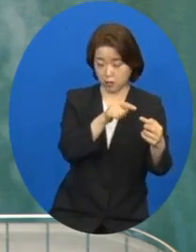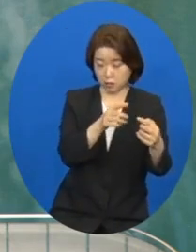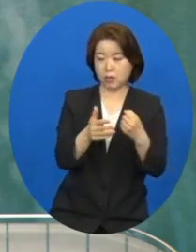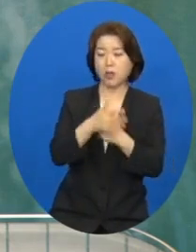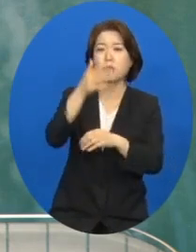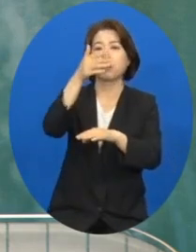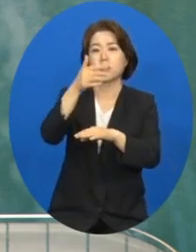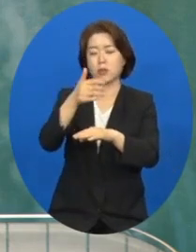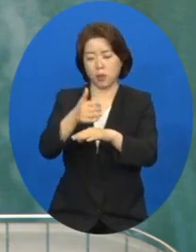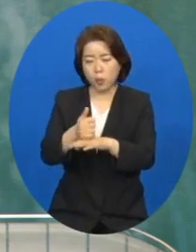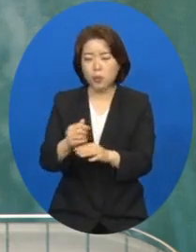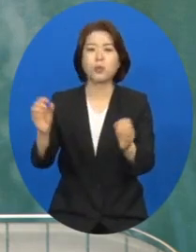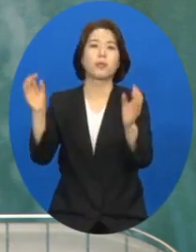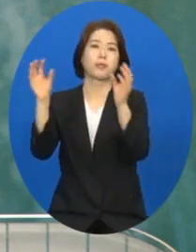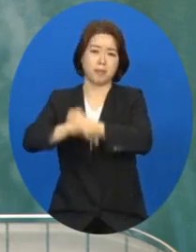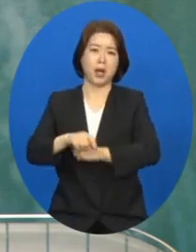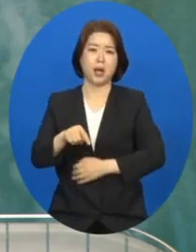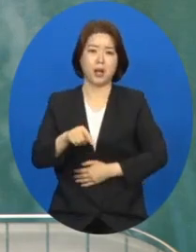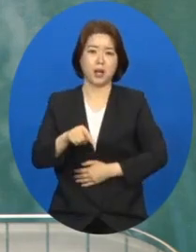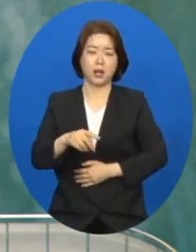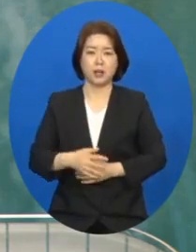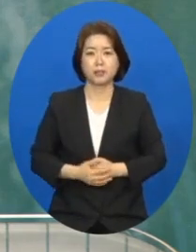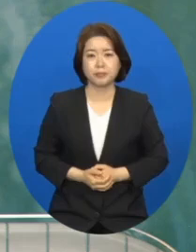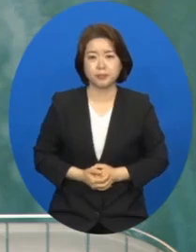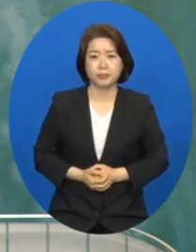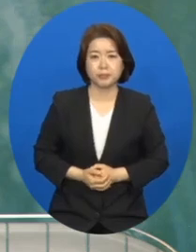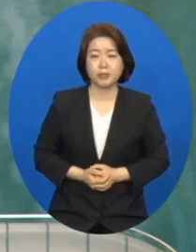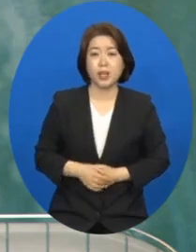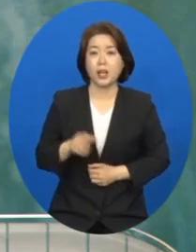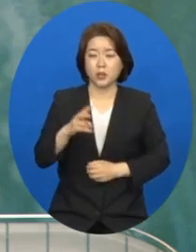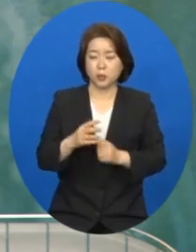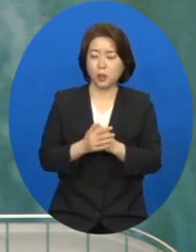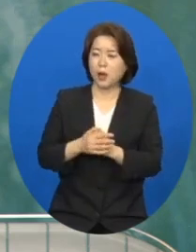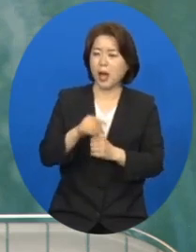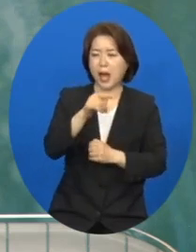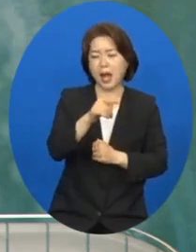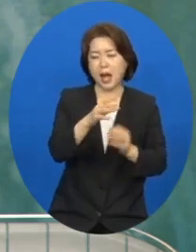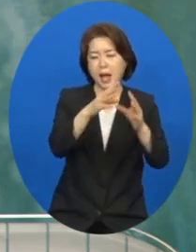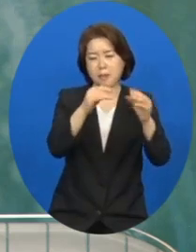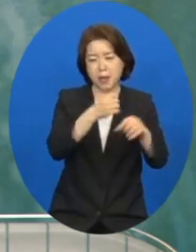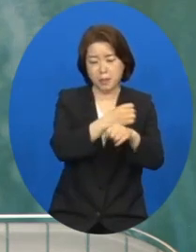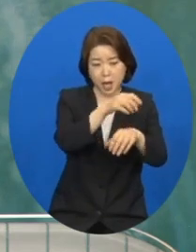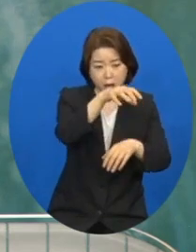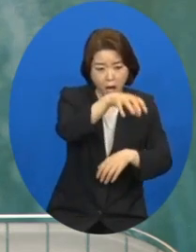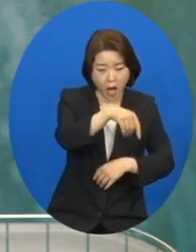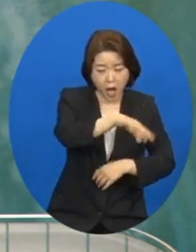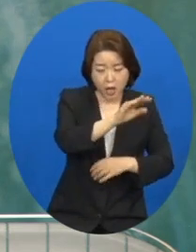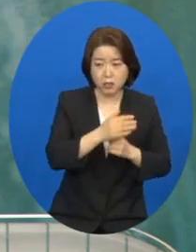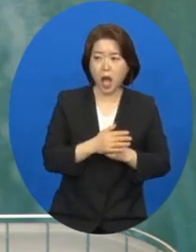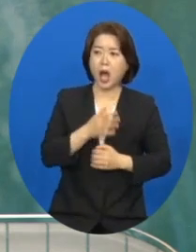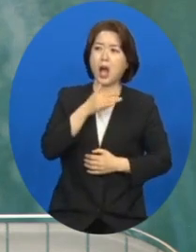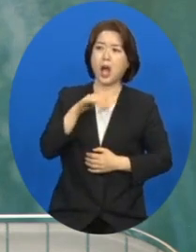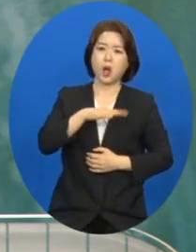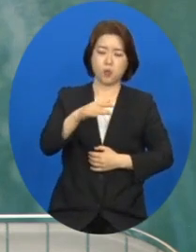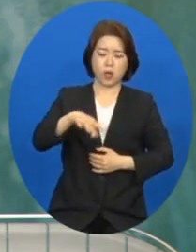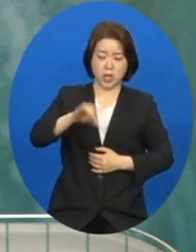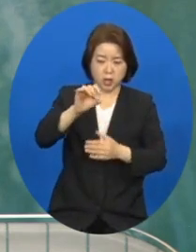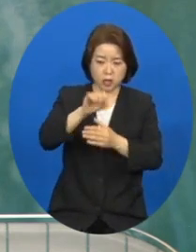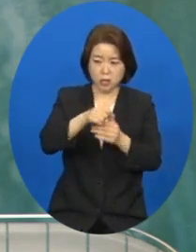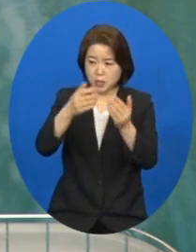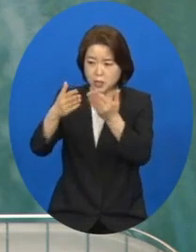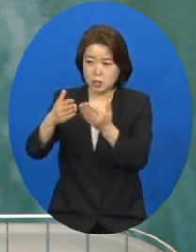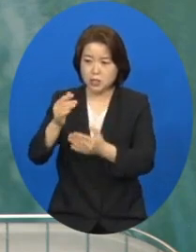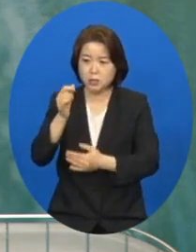그들이 바벨론에 가서 우리가 첫 열매를 하나님께 드리지 않은 것이 이렇게 무서운 결과를 가져오는구나,